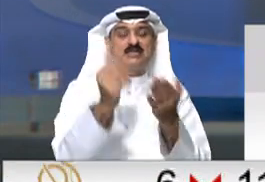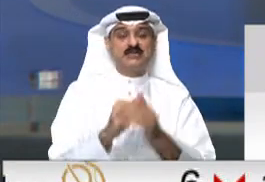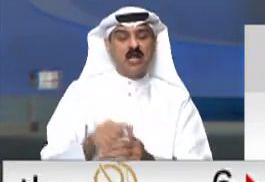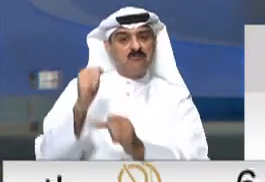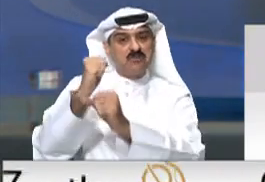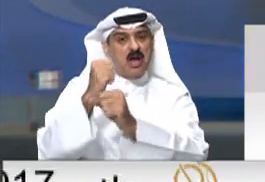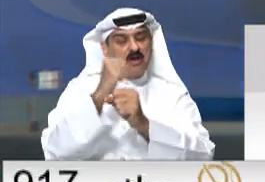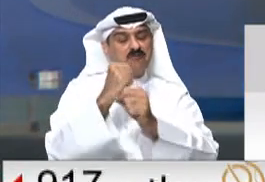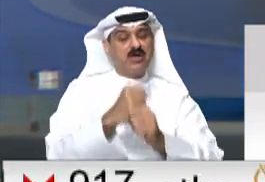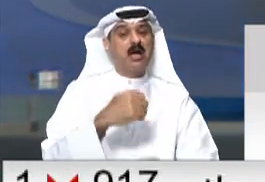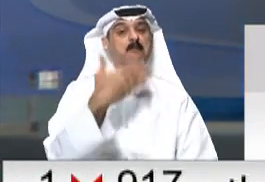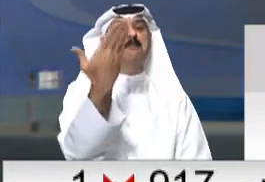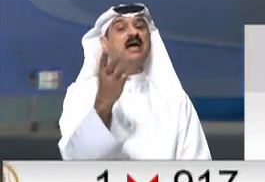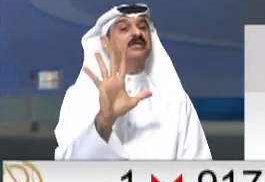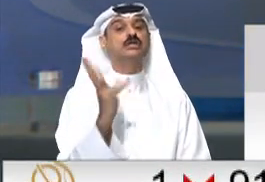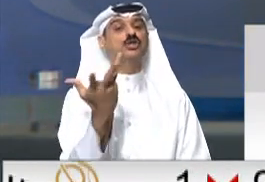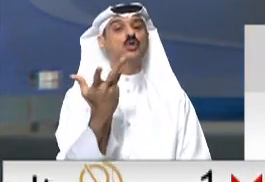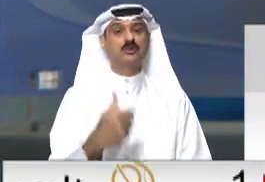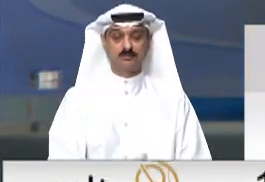أنشطتها المستقبلية.